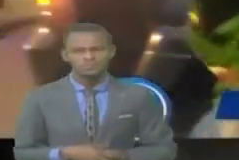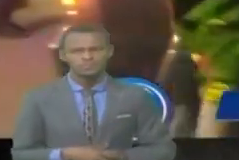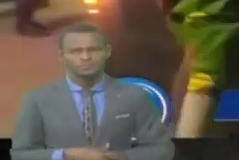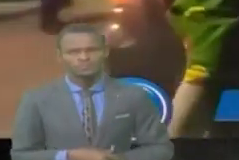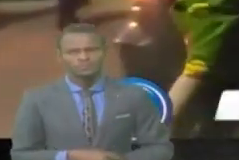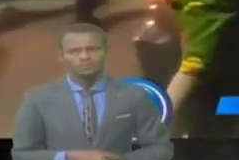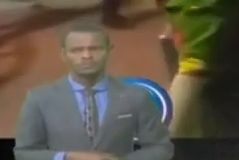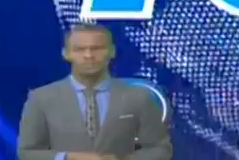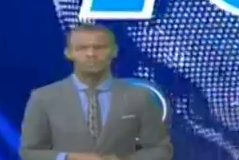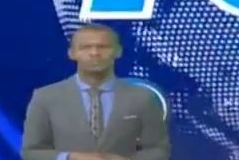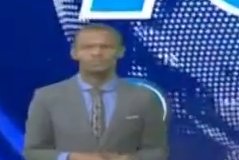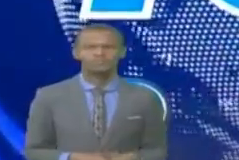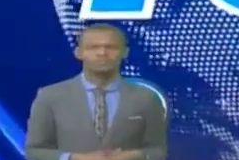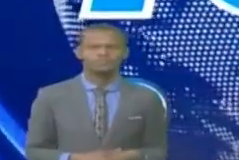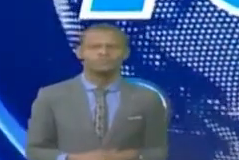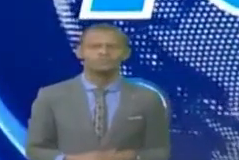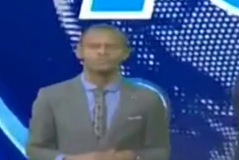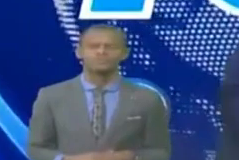cette province.